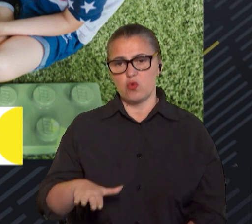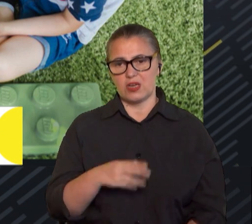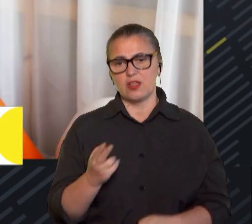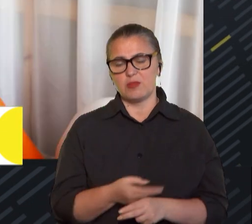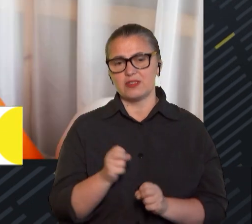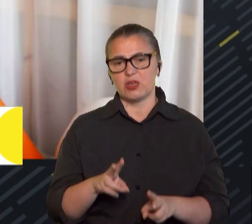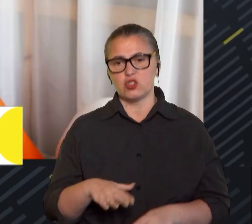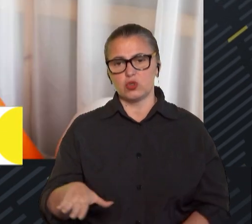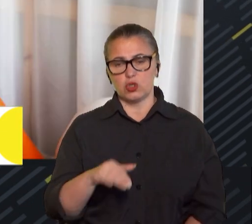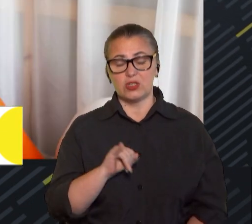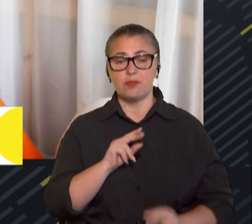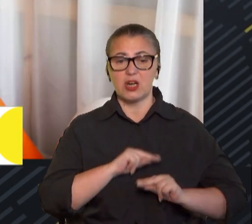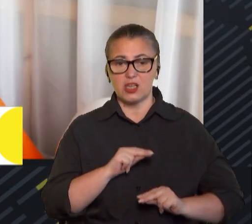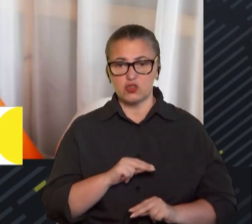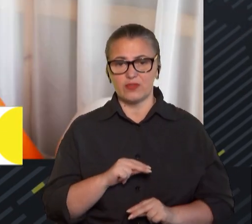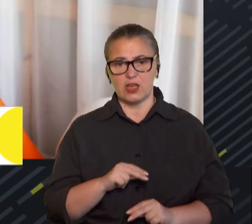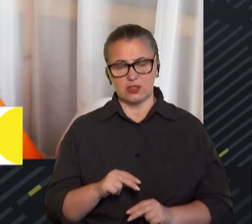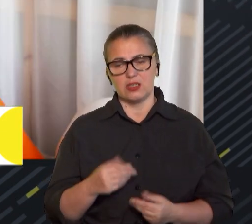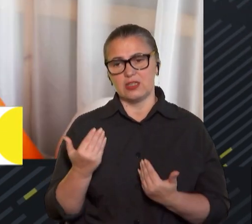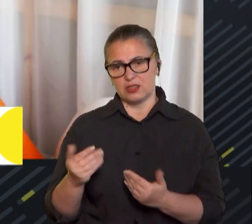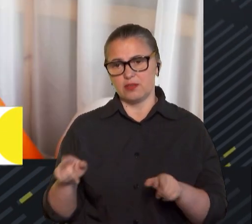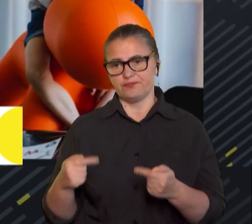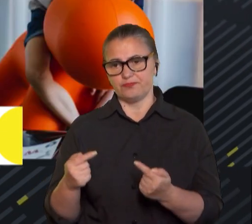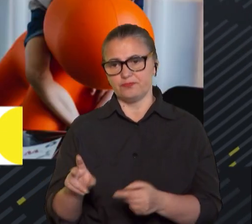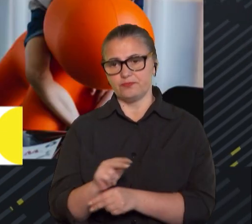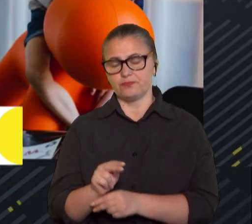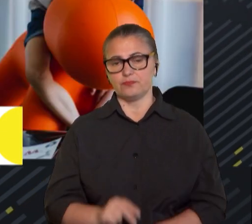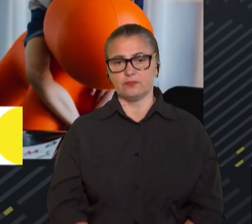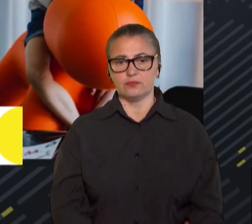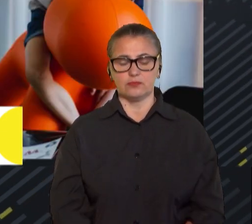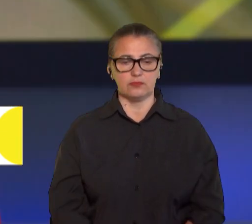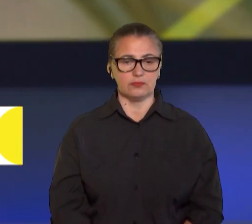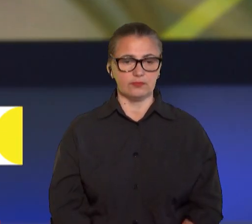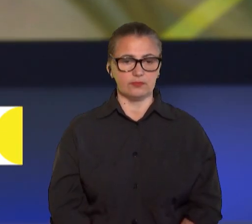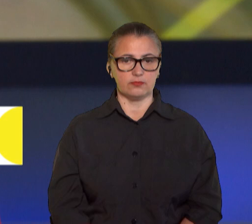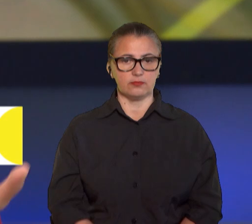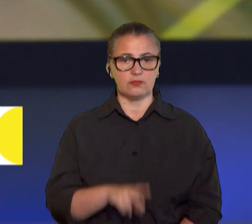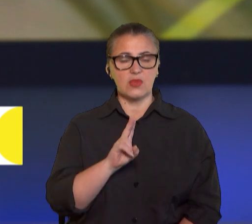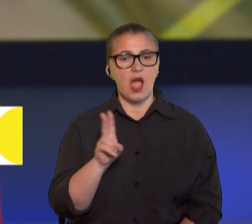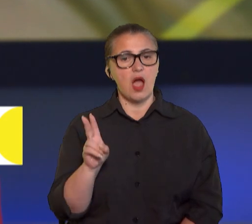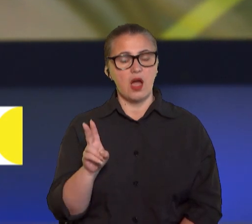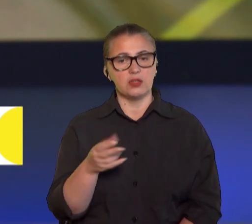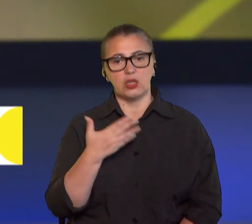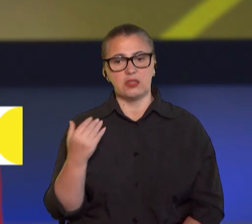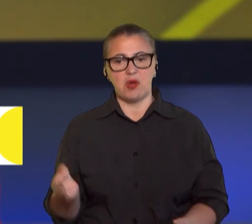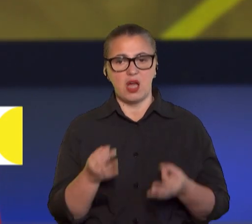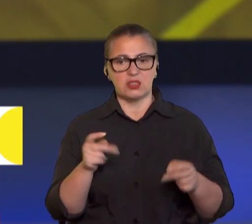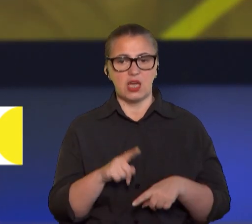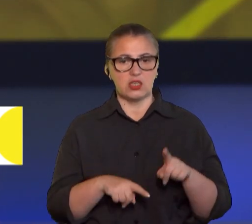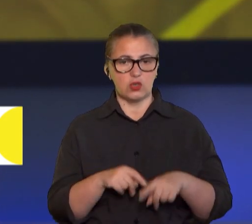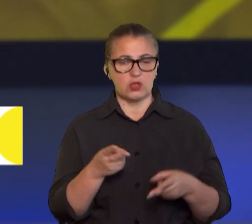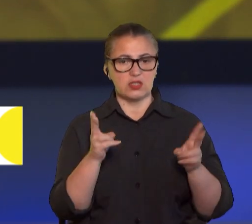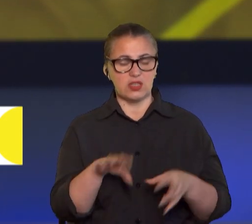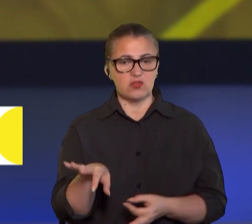безпечну територію і працювати над їхнім подальшим відновленням. Пані Мирославо, а ось хто не має ніяких родичів,